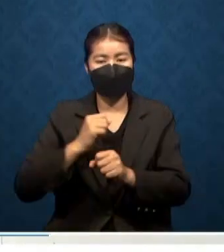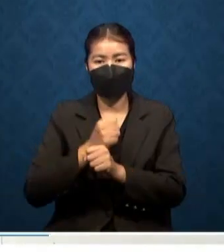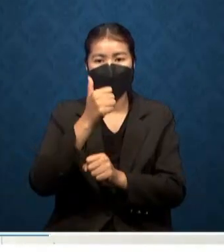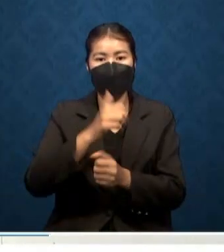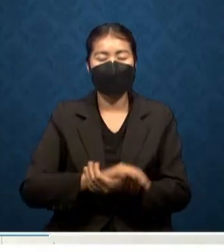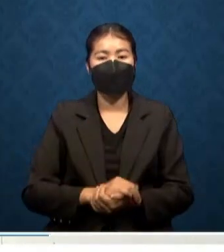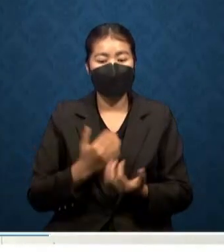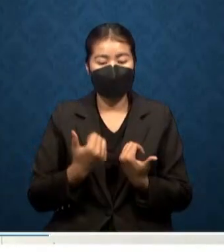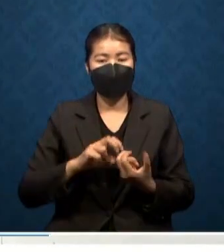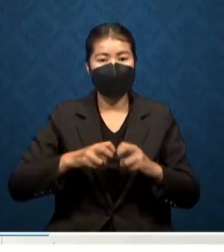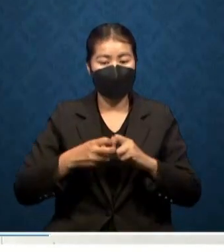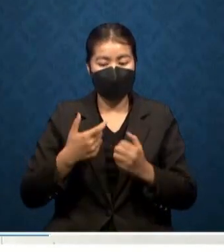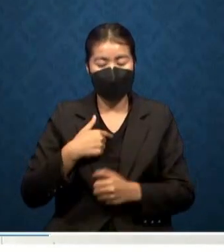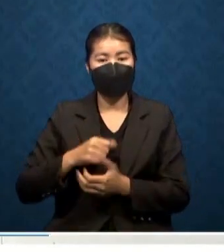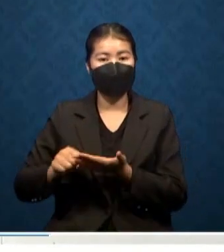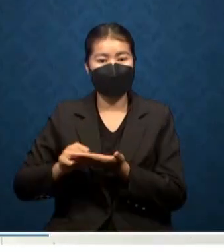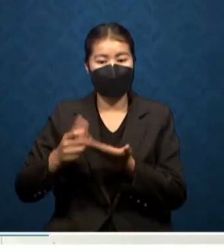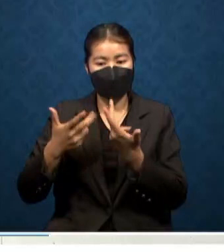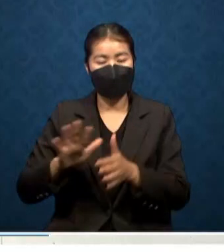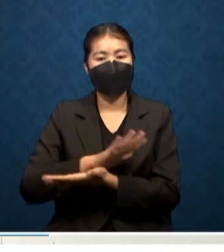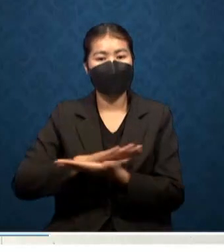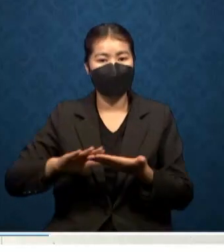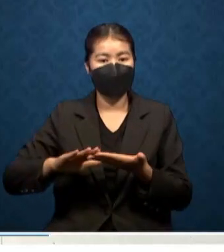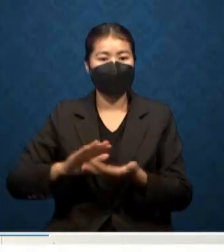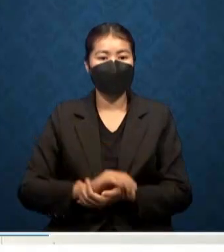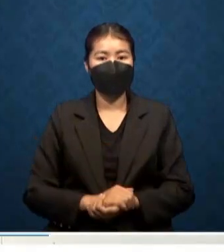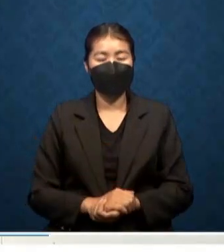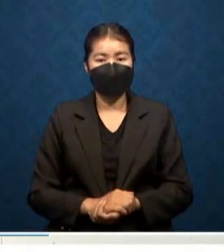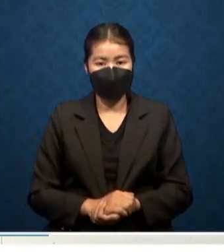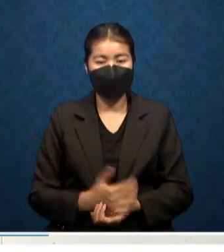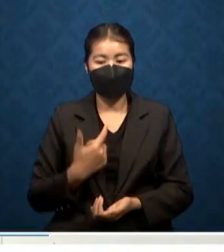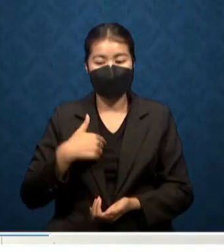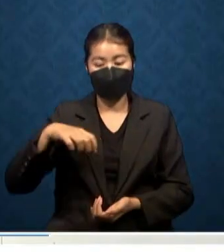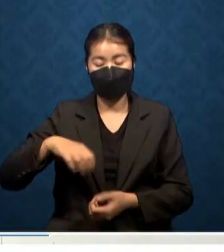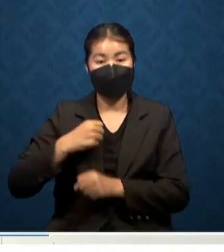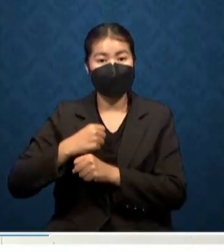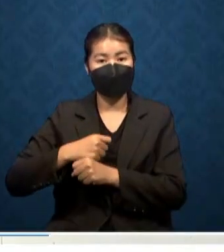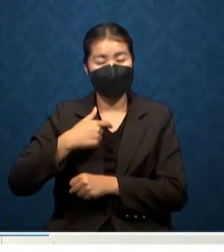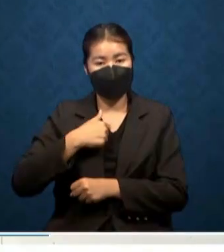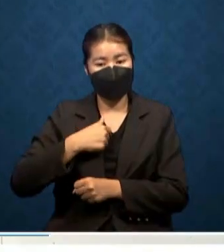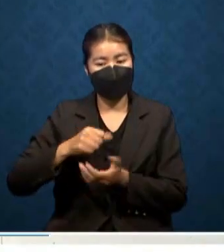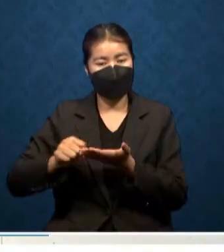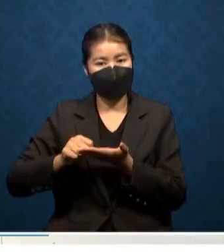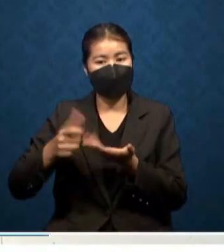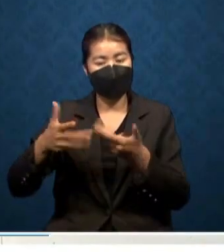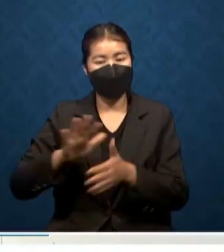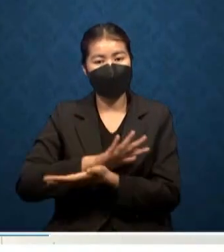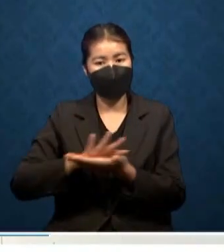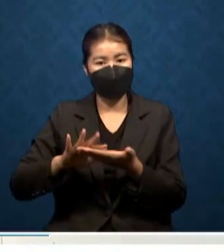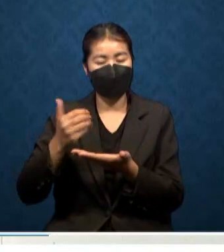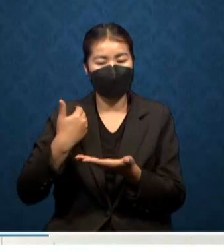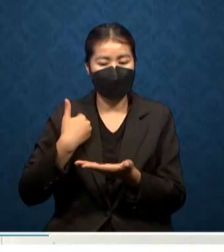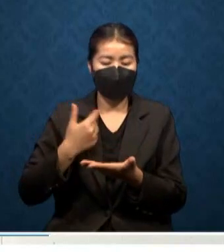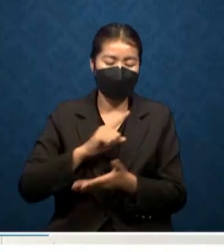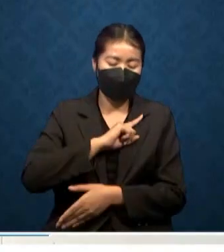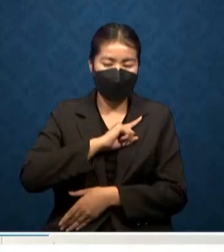ปัญหานี้ทางสำนักงานได้แก้ไขเป็นที่เรียบร้อยแล้วนะครับสำนักงานเองเนี่ยจริงๆก็รู้สึกว่ามีคณะทำงานบางที